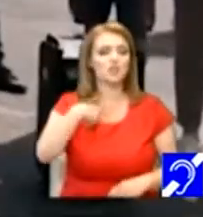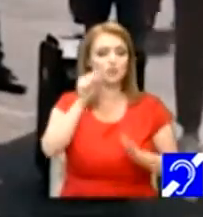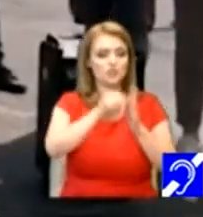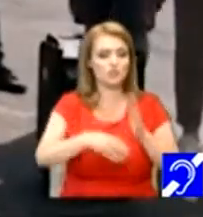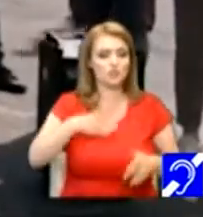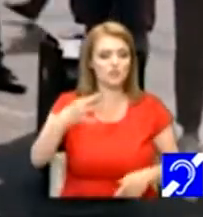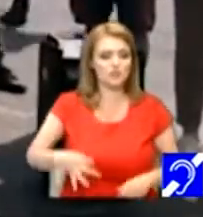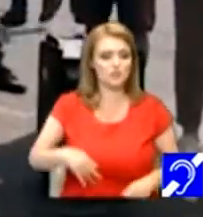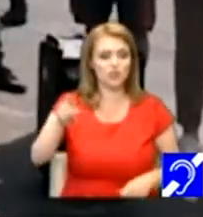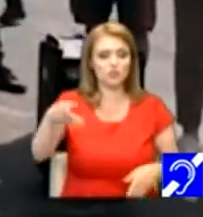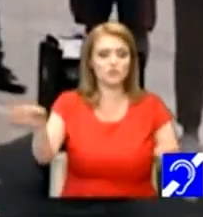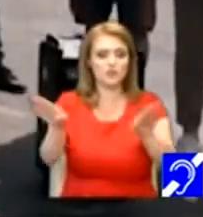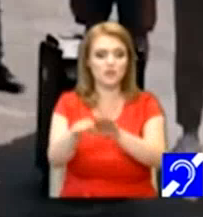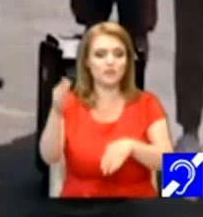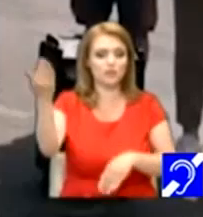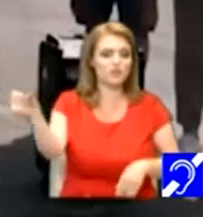el? Să le închidă pe viață.